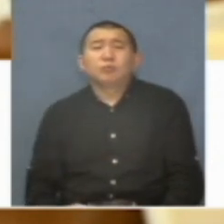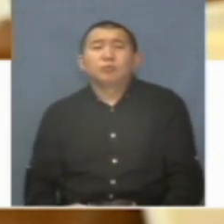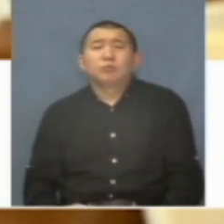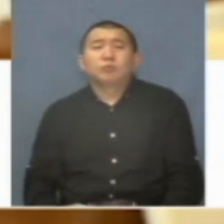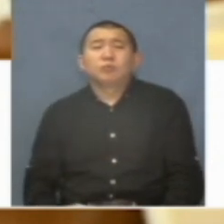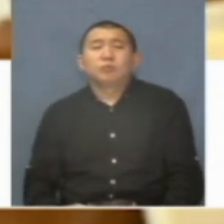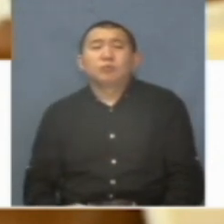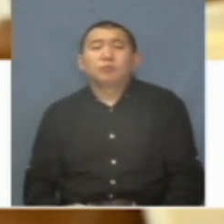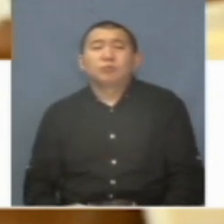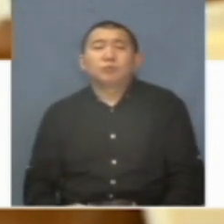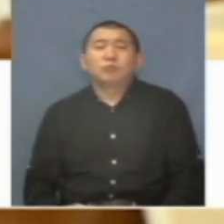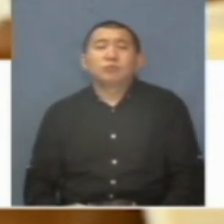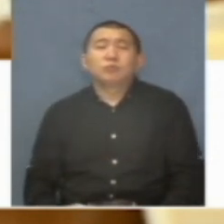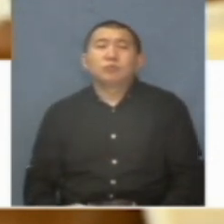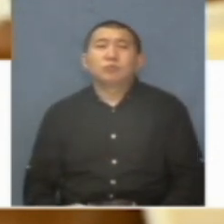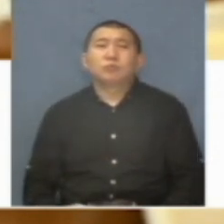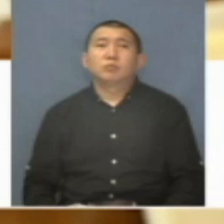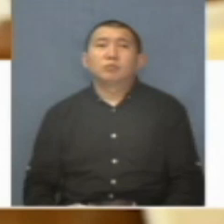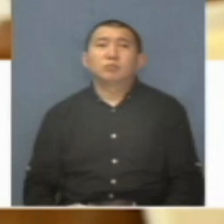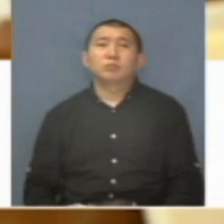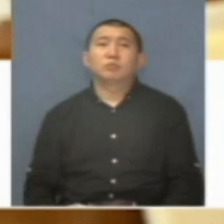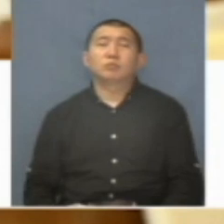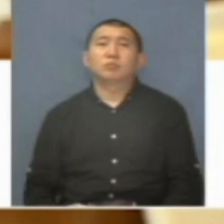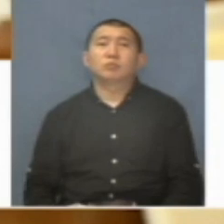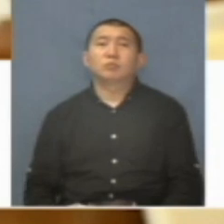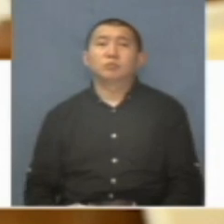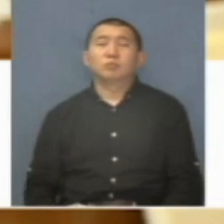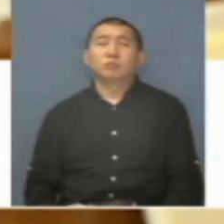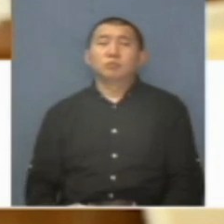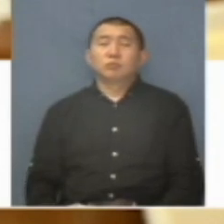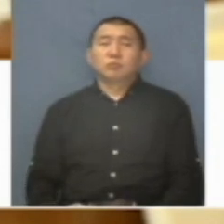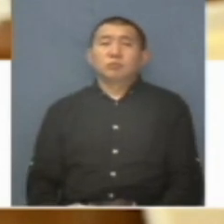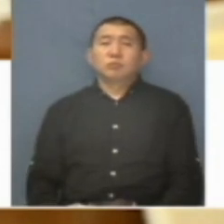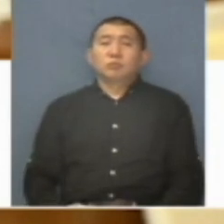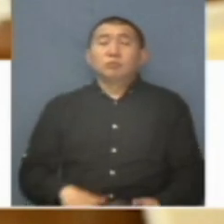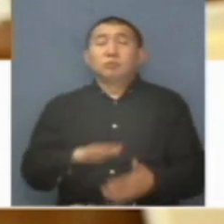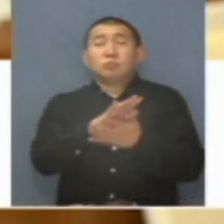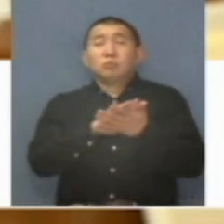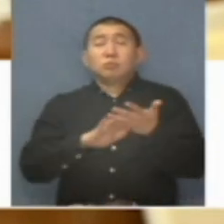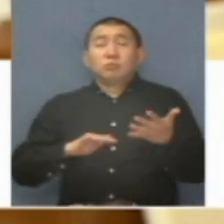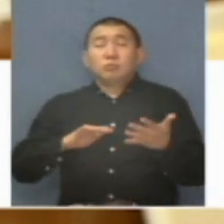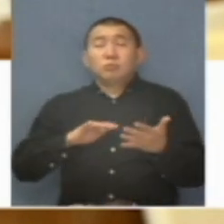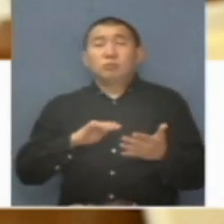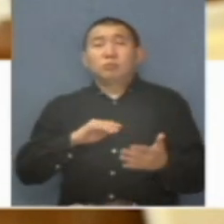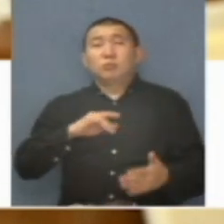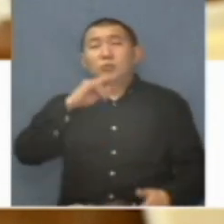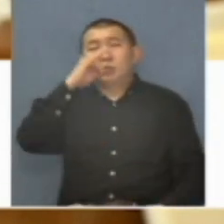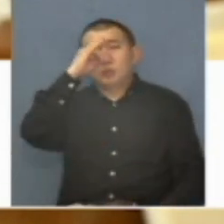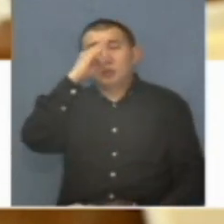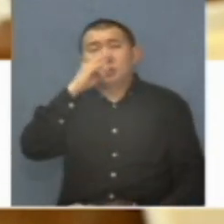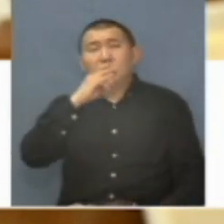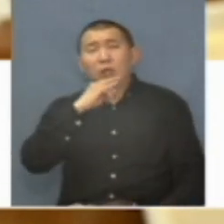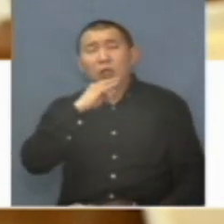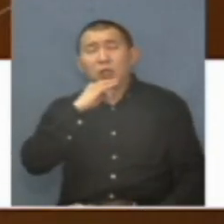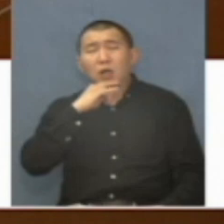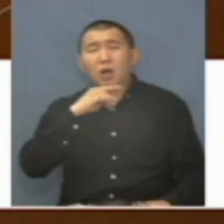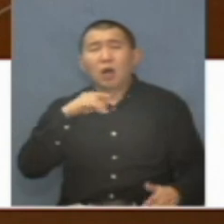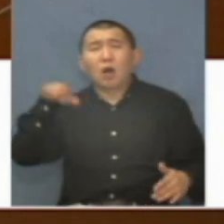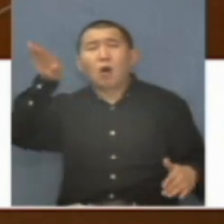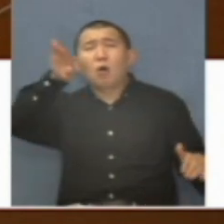отыр. Екінші дабы ары қарай уже мынау Қазақстан тауына қарай бұл туристік бағытта болып